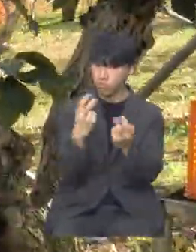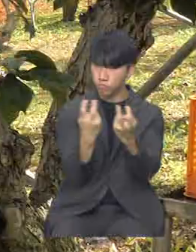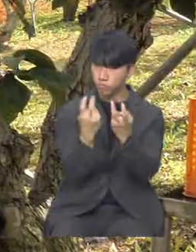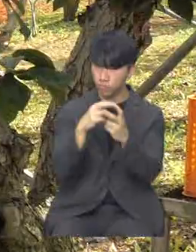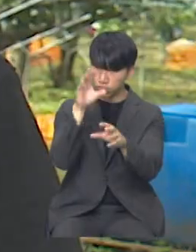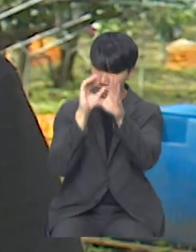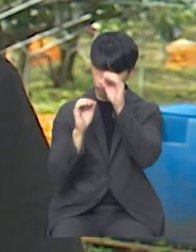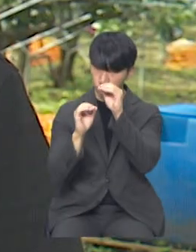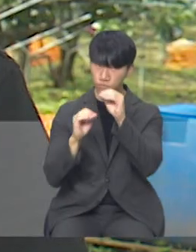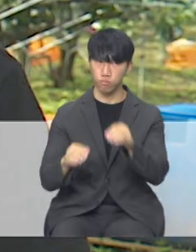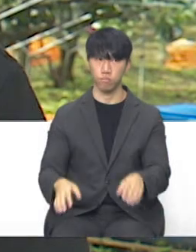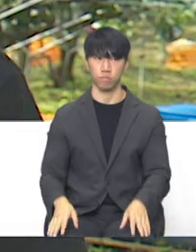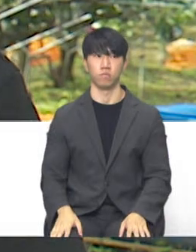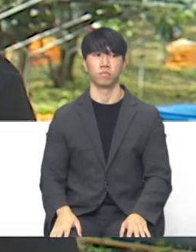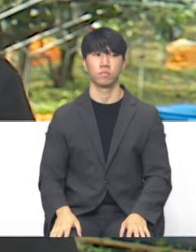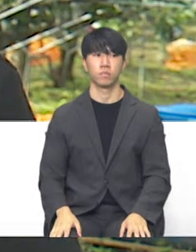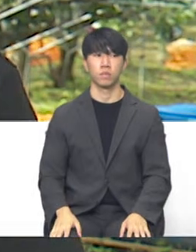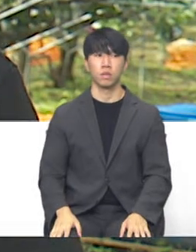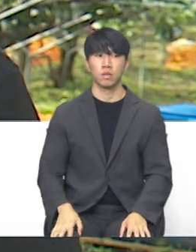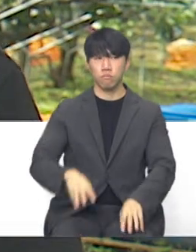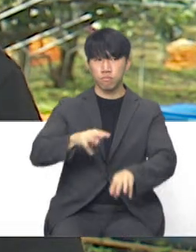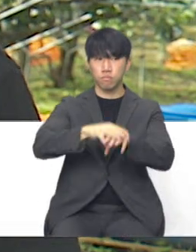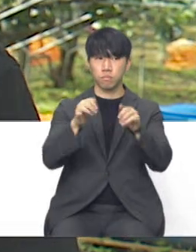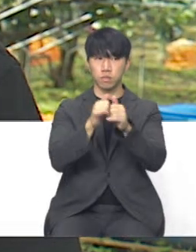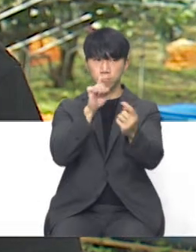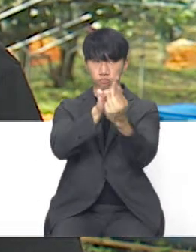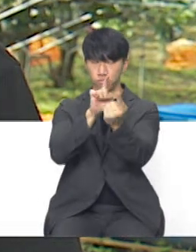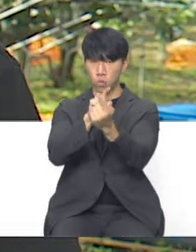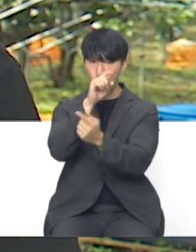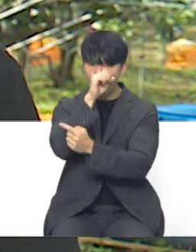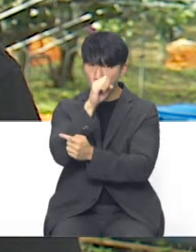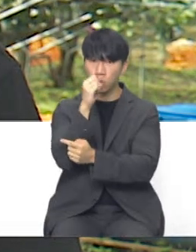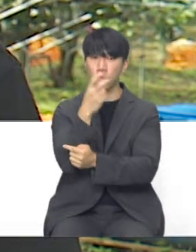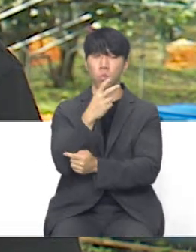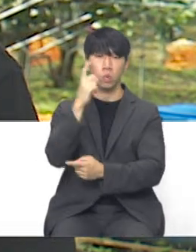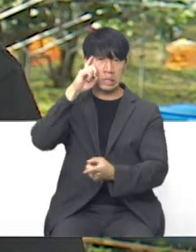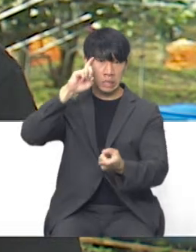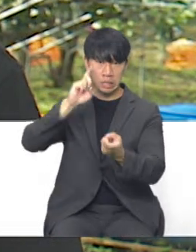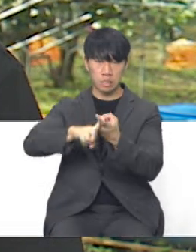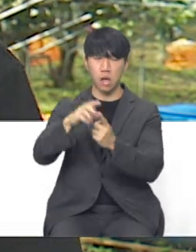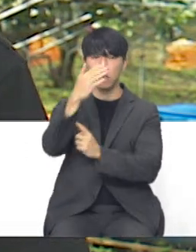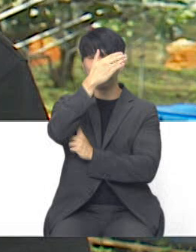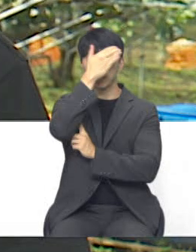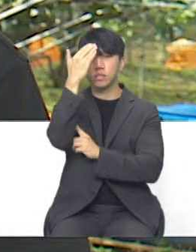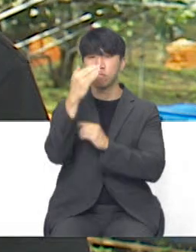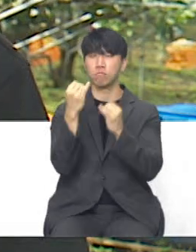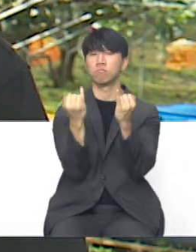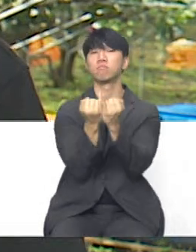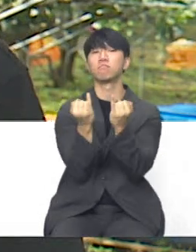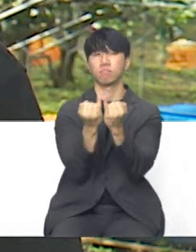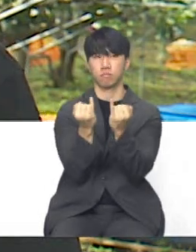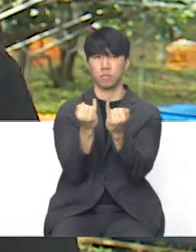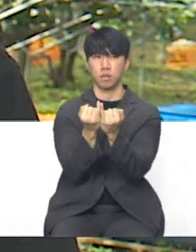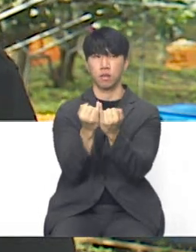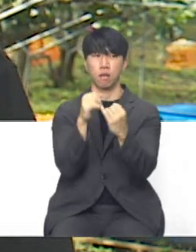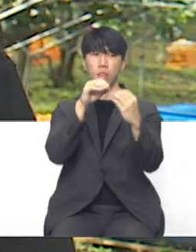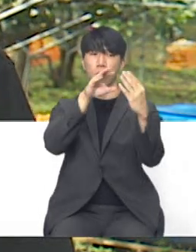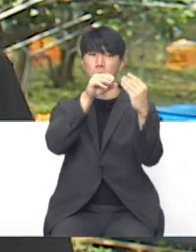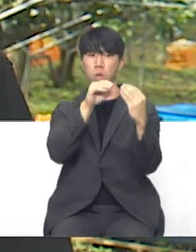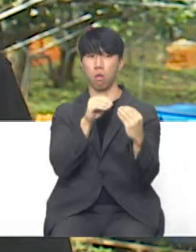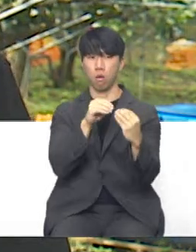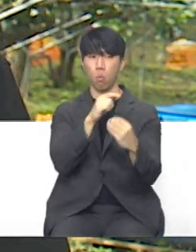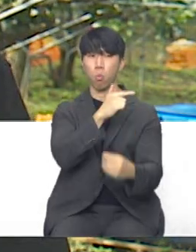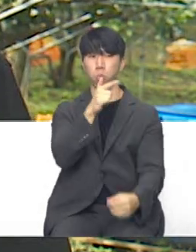농부님들 만나는 것도 좋고 같이 이제 농업에 관심 있는 젊은 청년 여성분들이랑 대화하는 것도